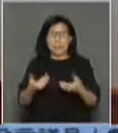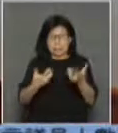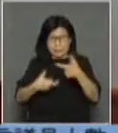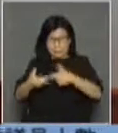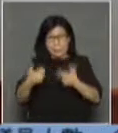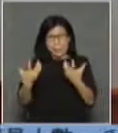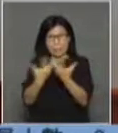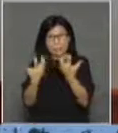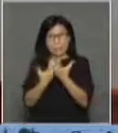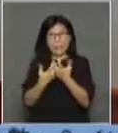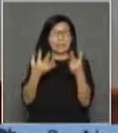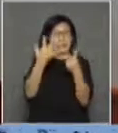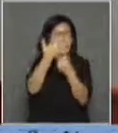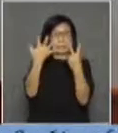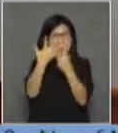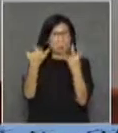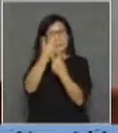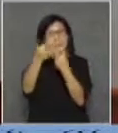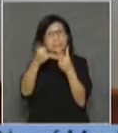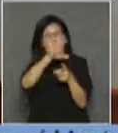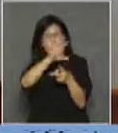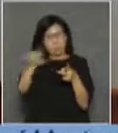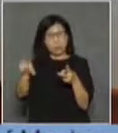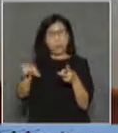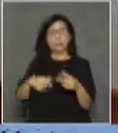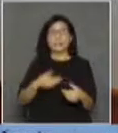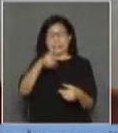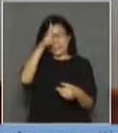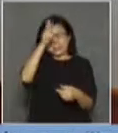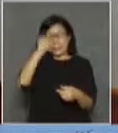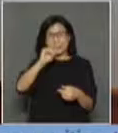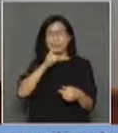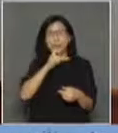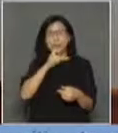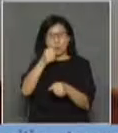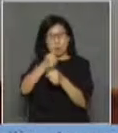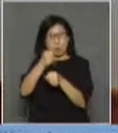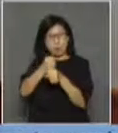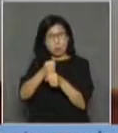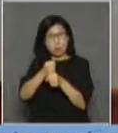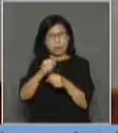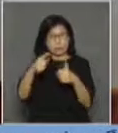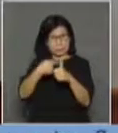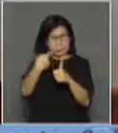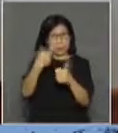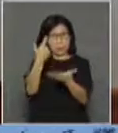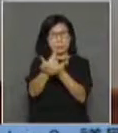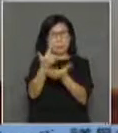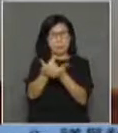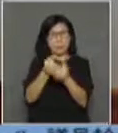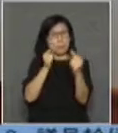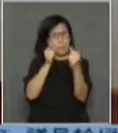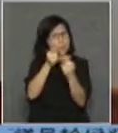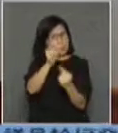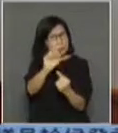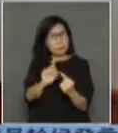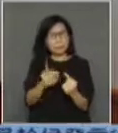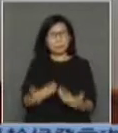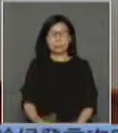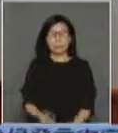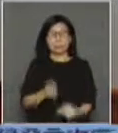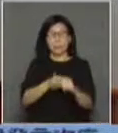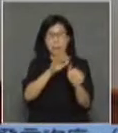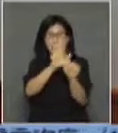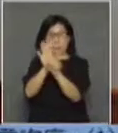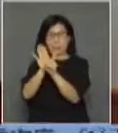25-26段，司長指出政府的施政的其中一個重要目標是要為